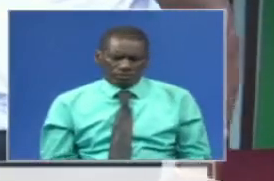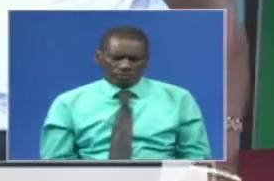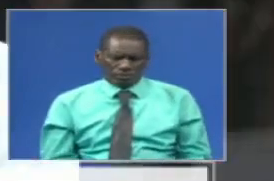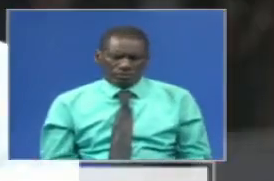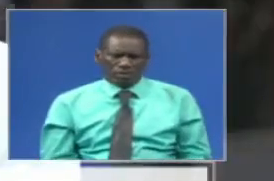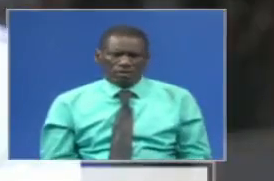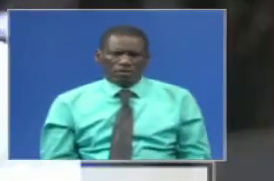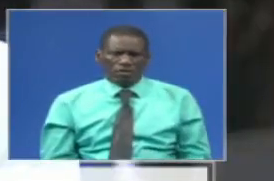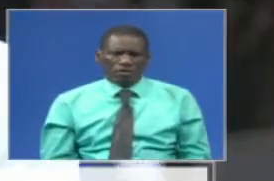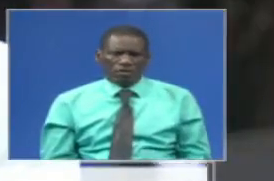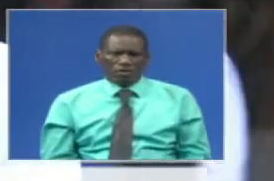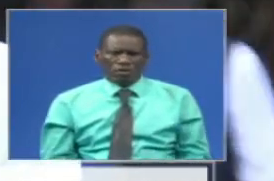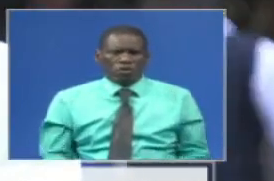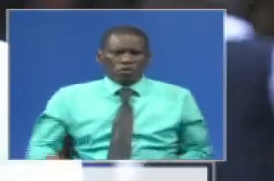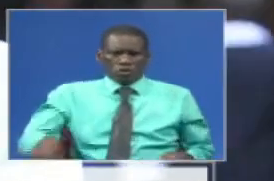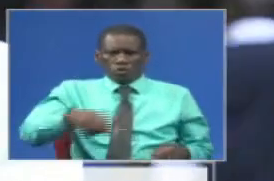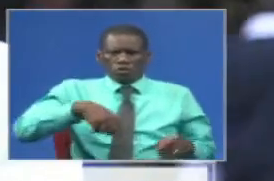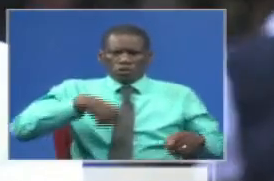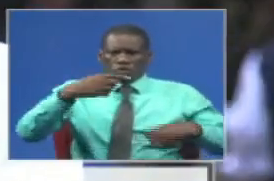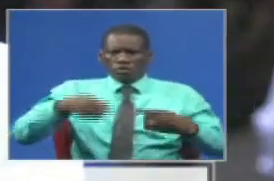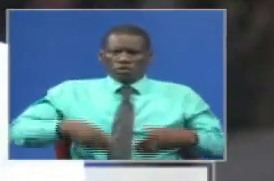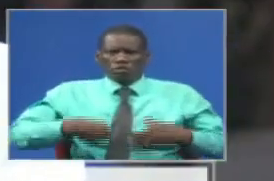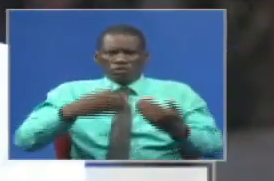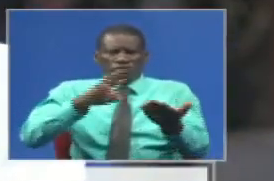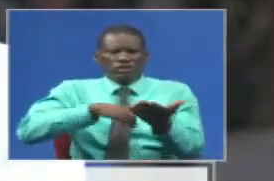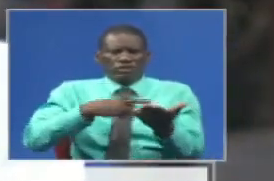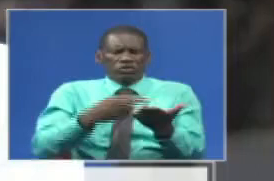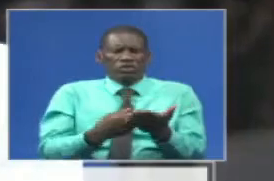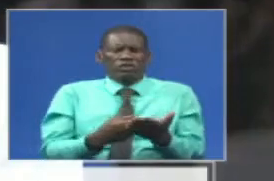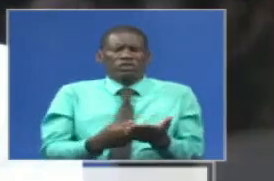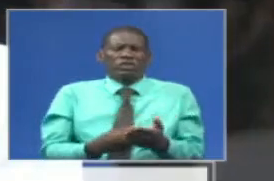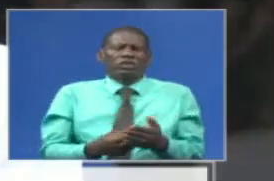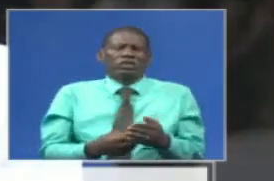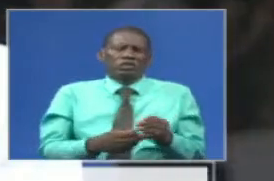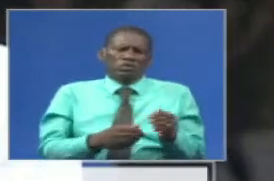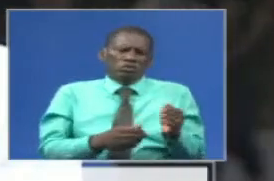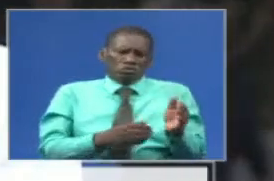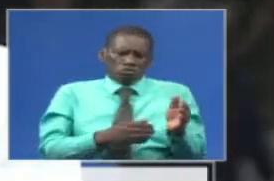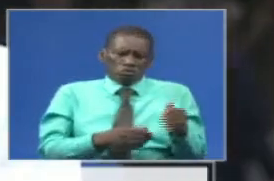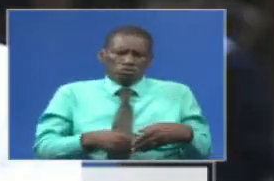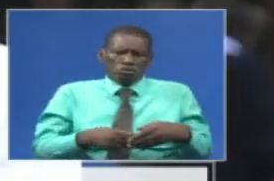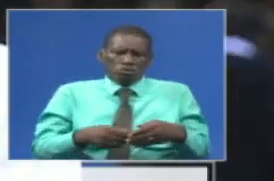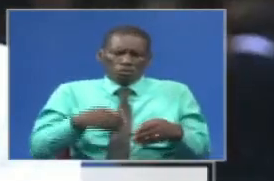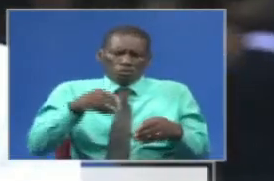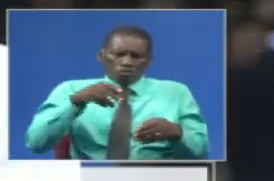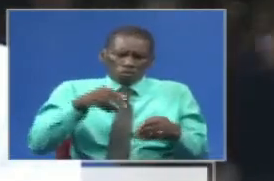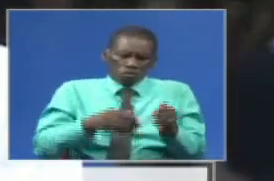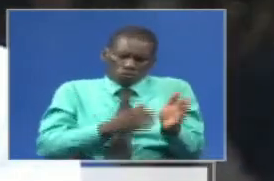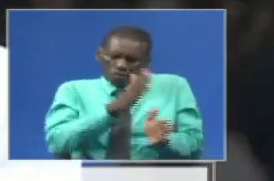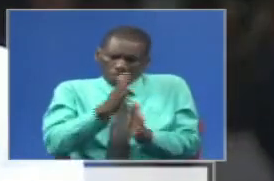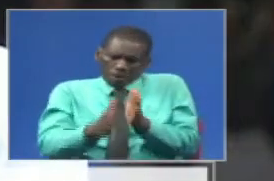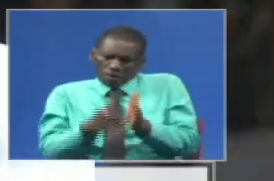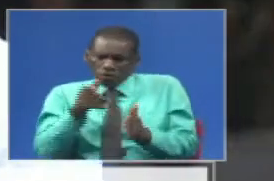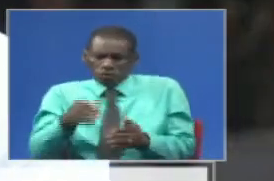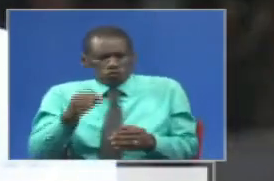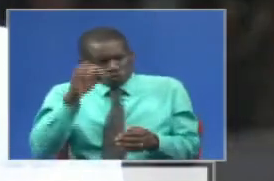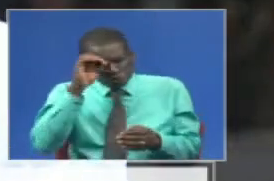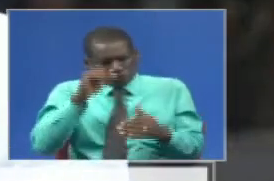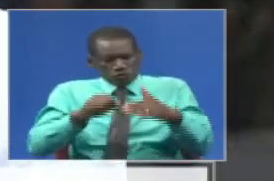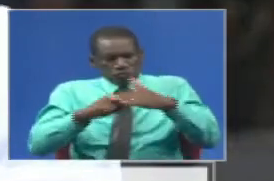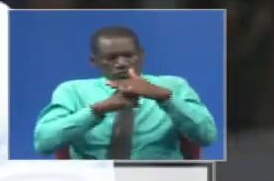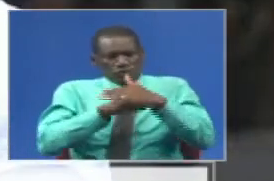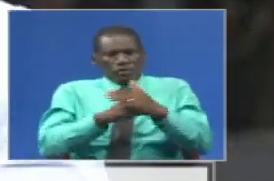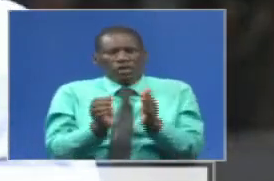Thank you very much. We continue to provide resources to plug those holes in terms of sponsorship